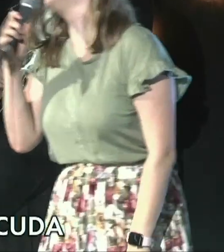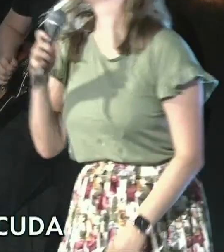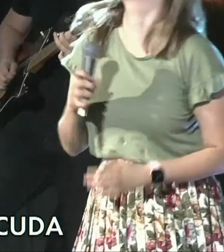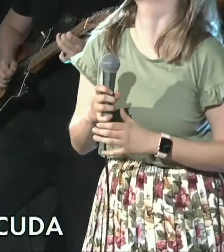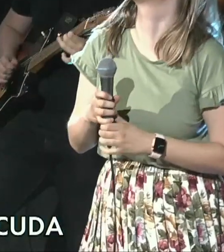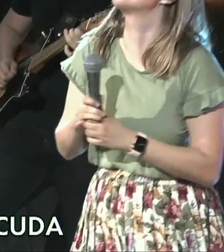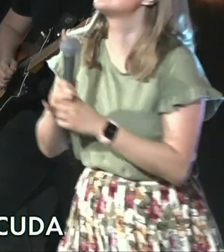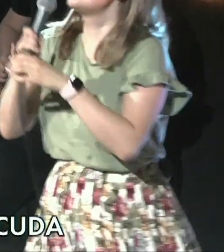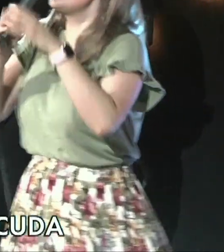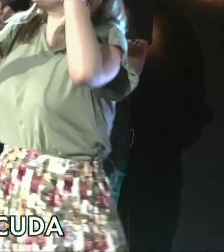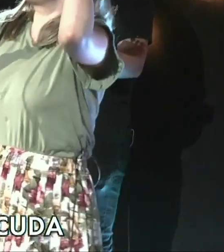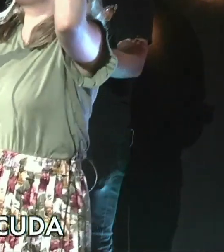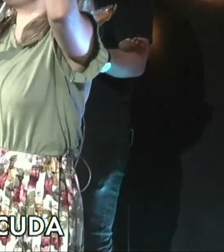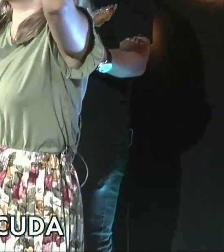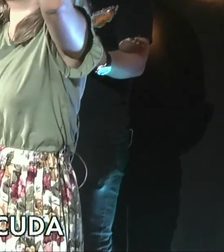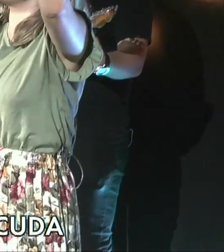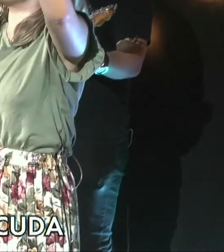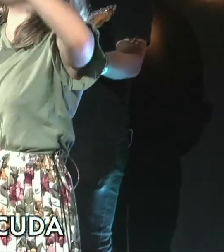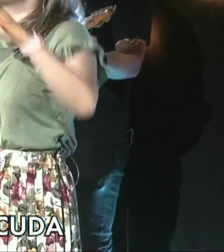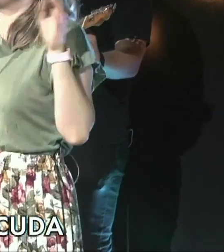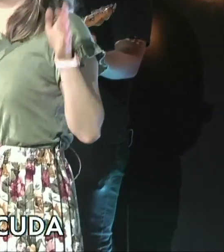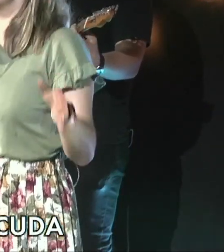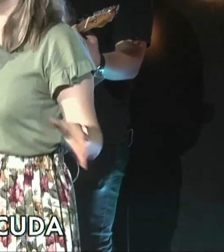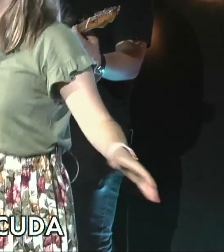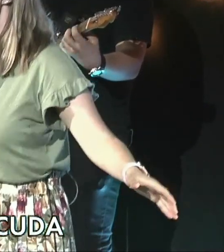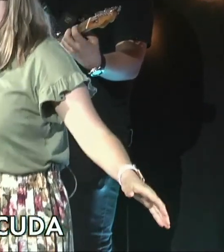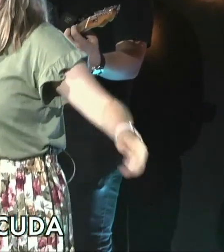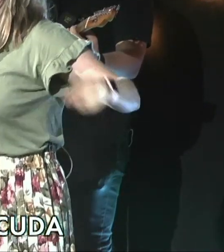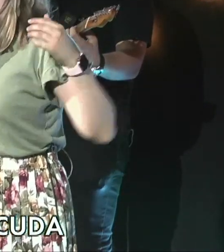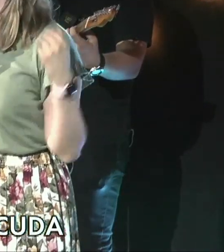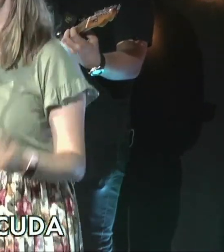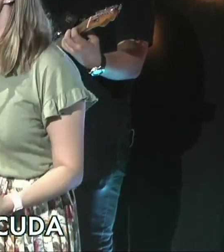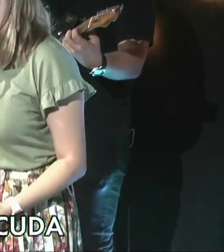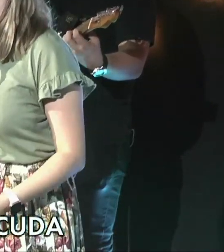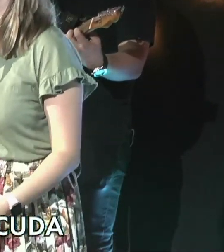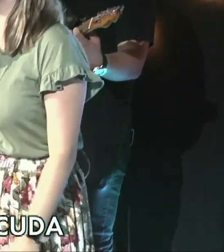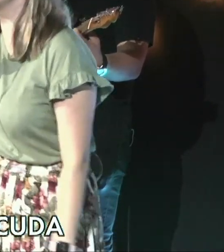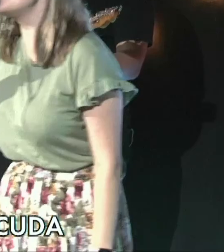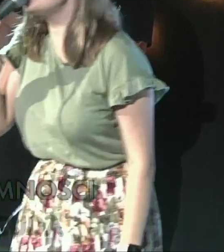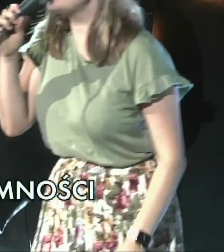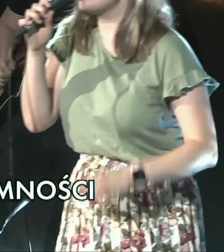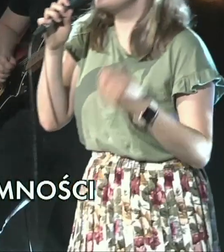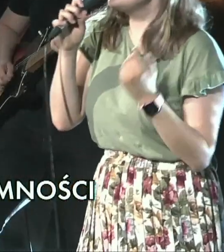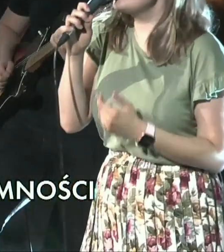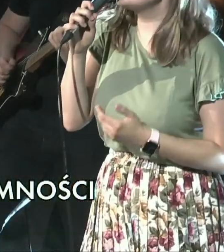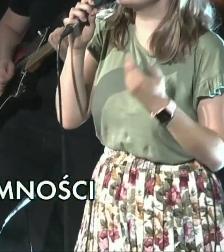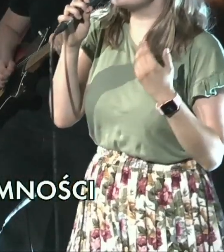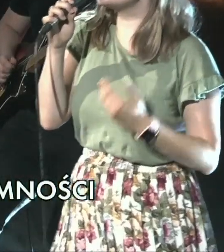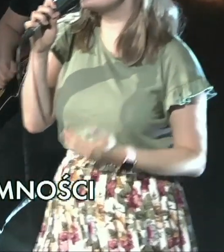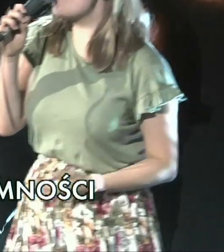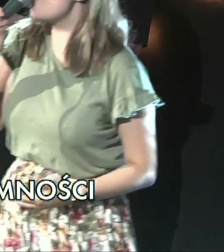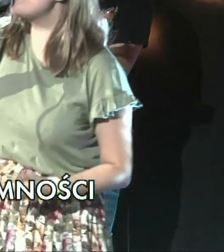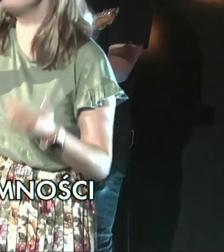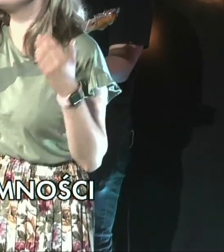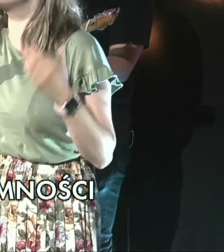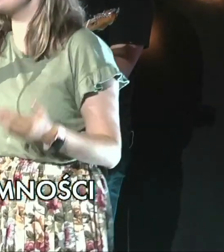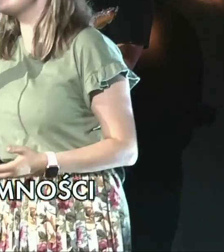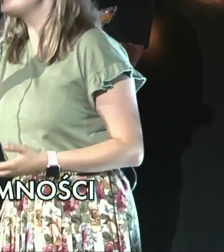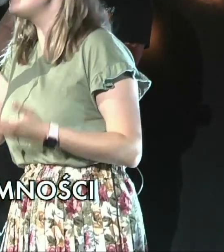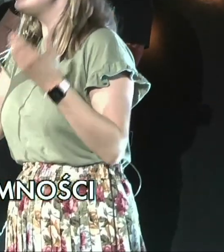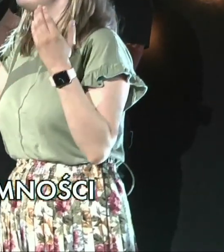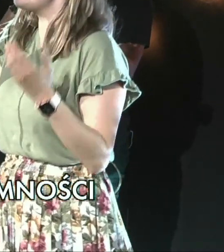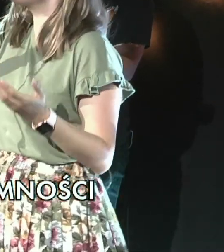dziękuję. Jeżeli chcesz dostać taką dniówkę, jeszcze czekam sekundę. Kochani, cały Kościele, wspieramy te osoby,